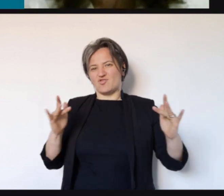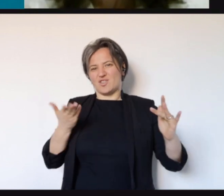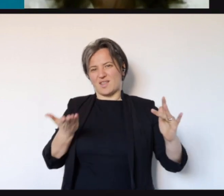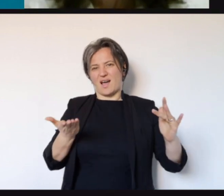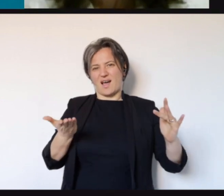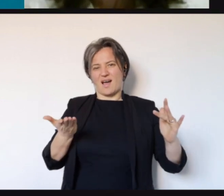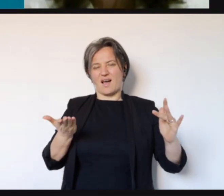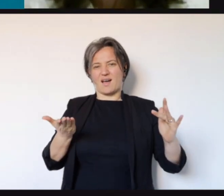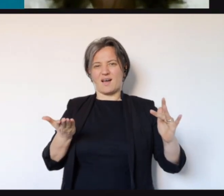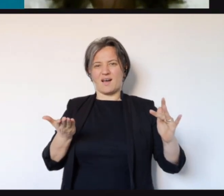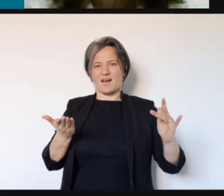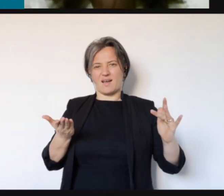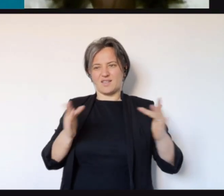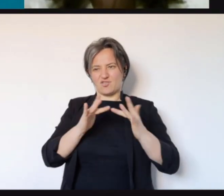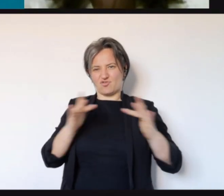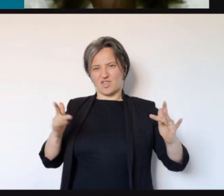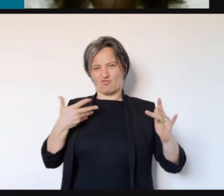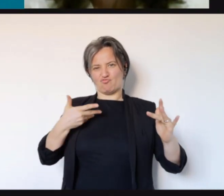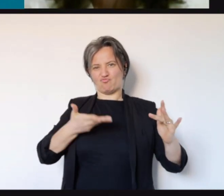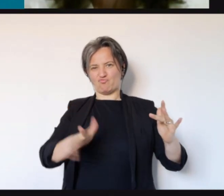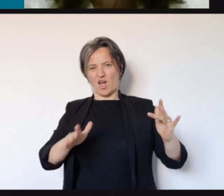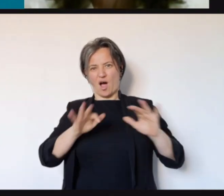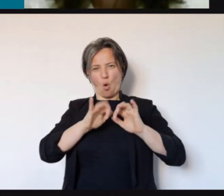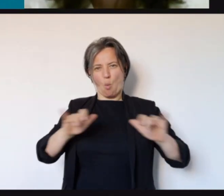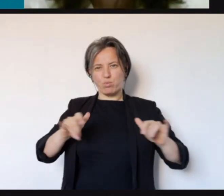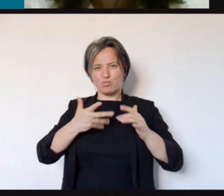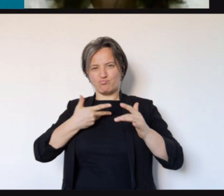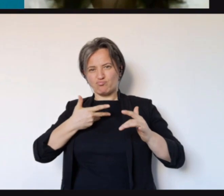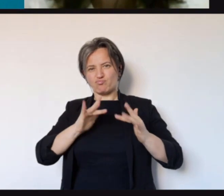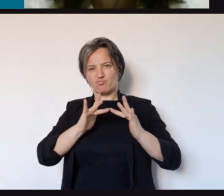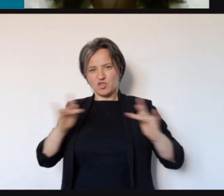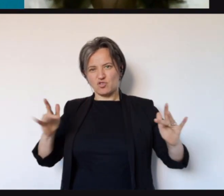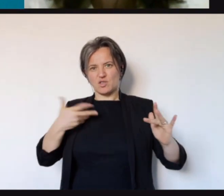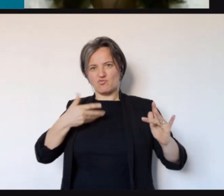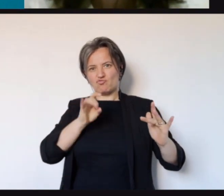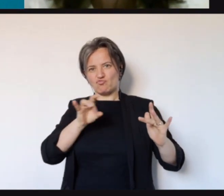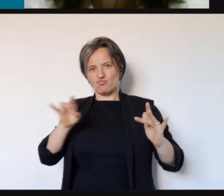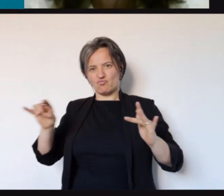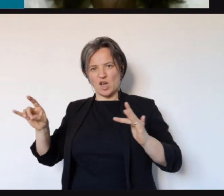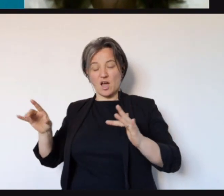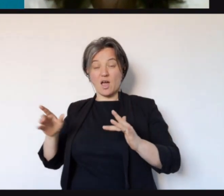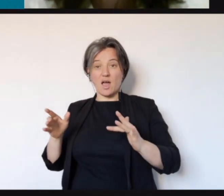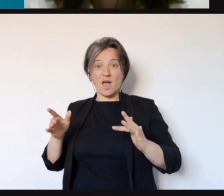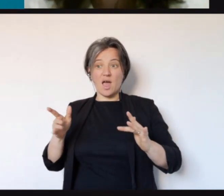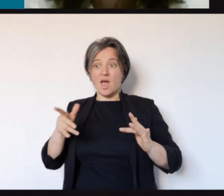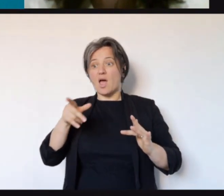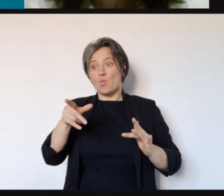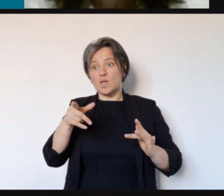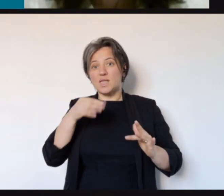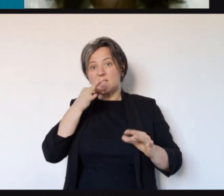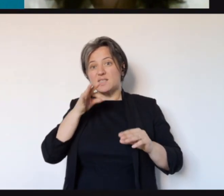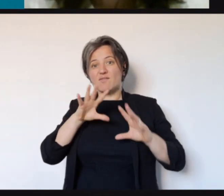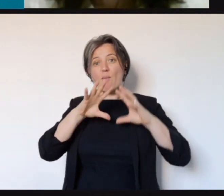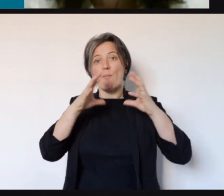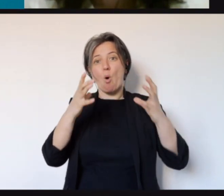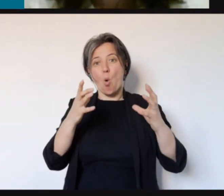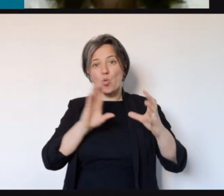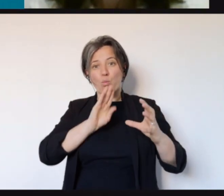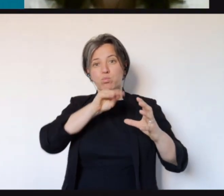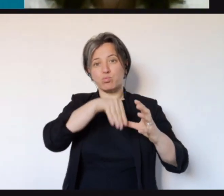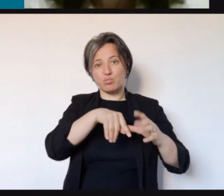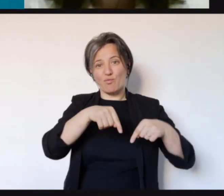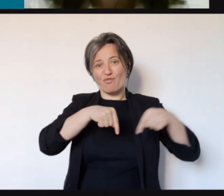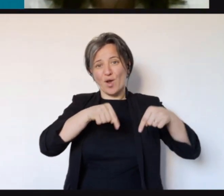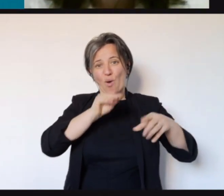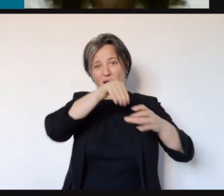ci siete nati nel mondo digitale, con il mondo digitale, lo frequentate.